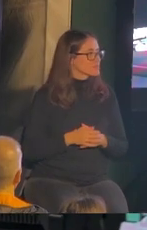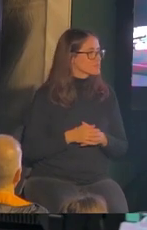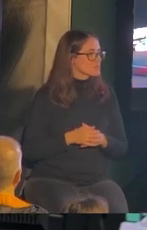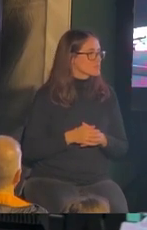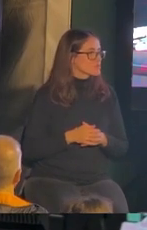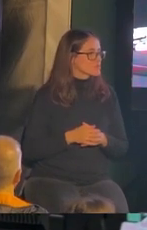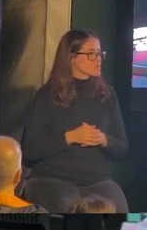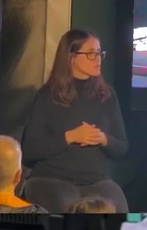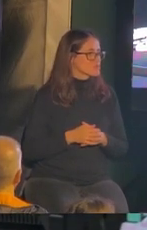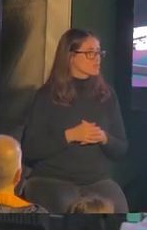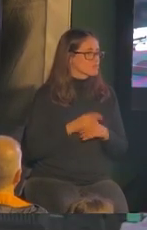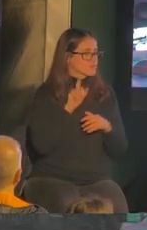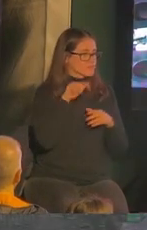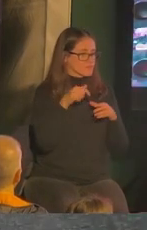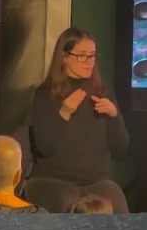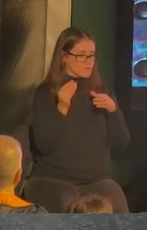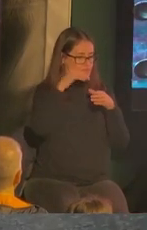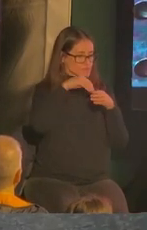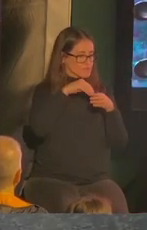l'acabo d'omplir